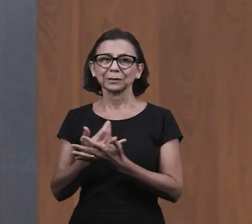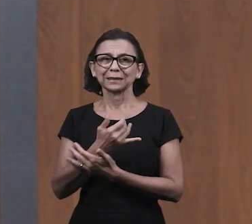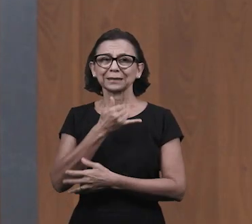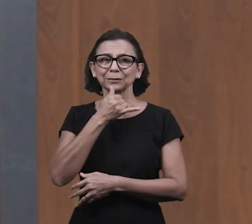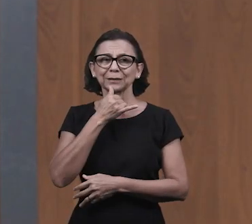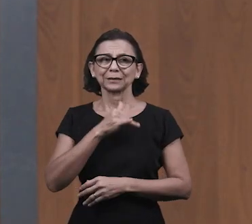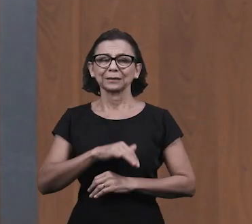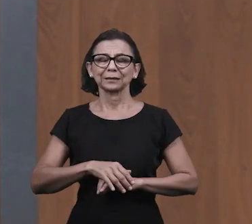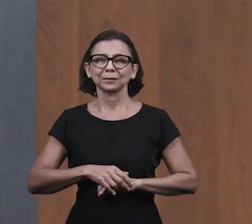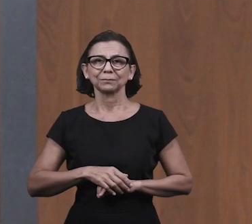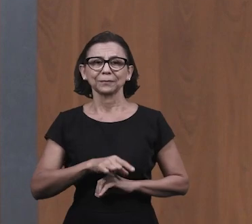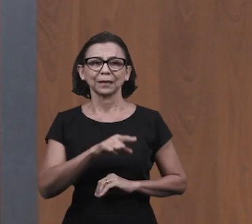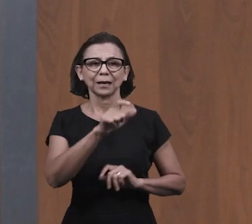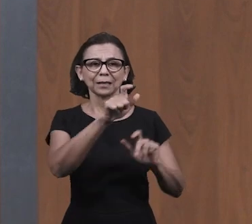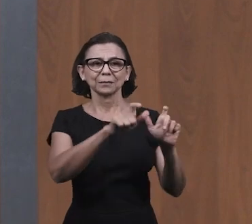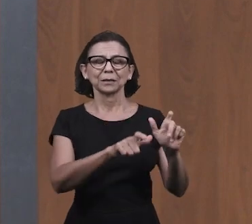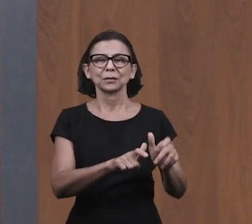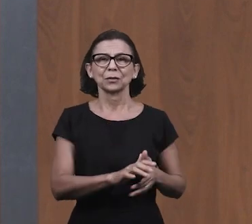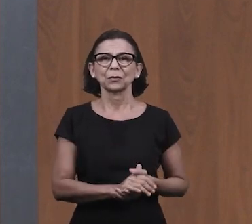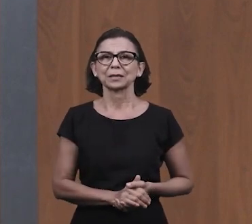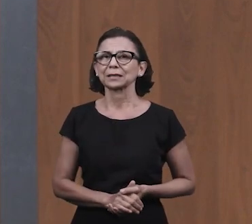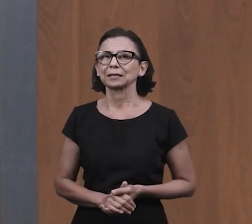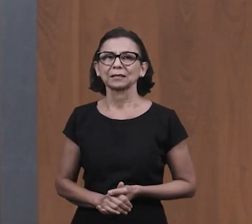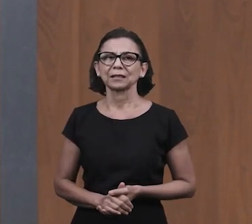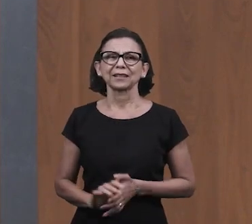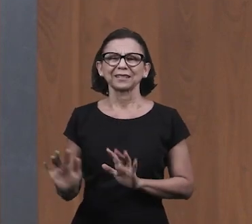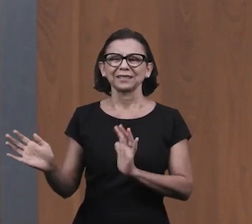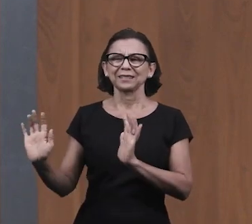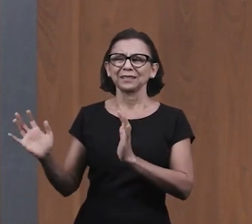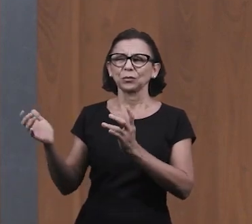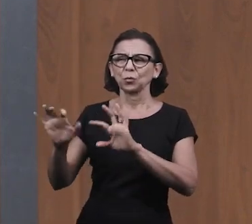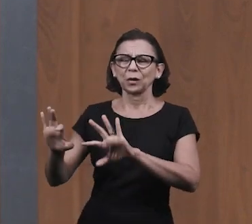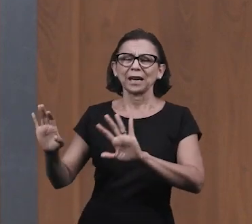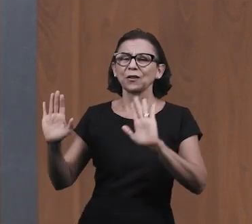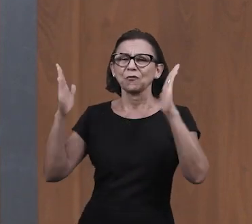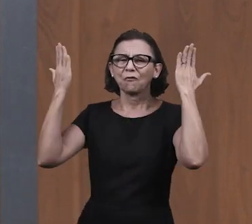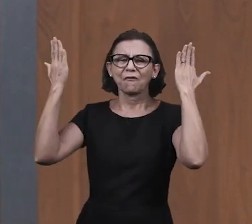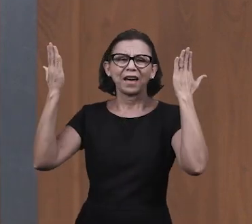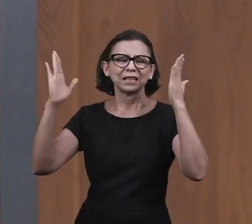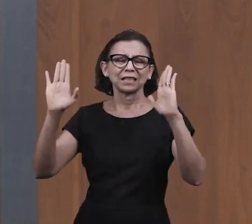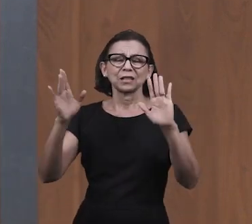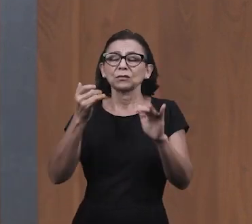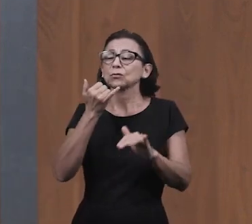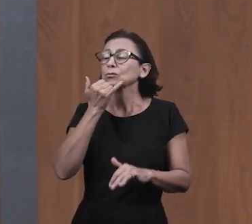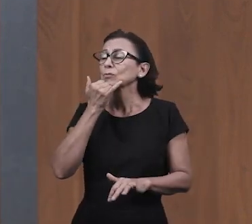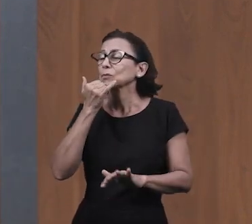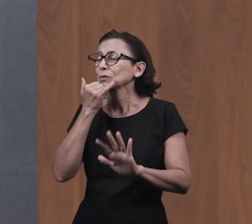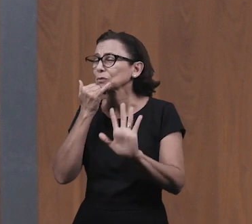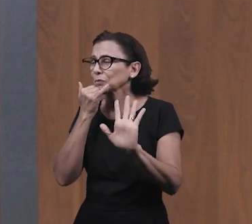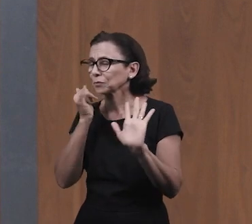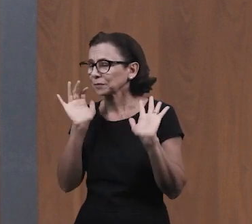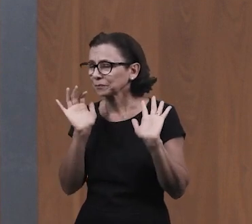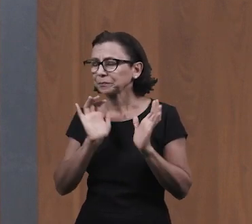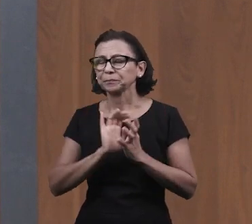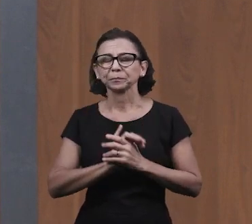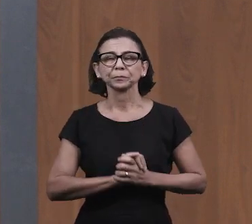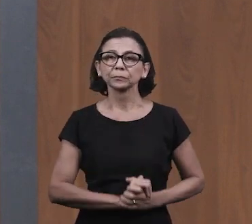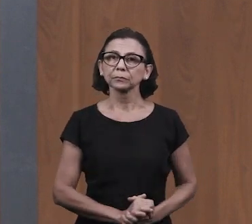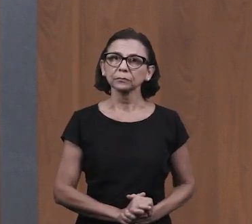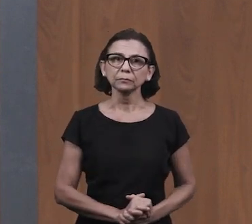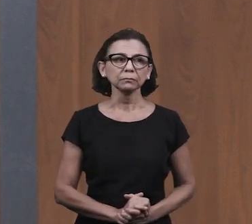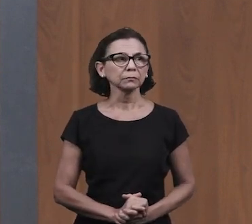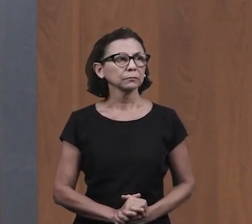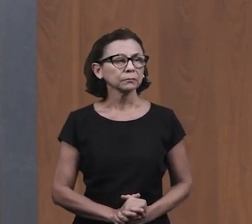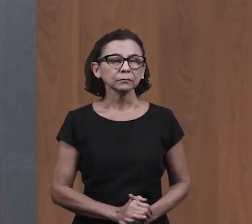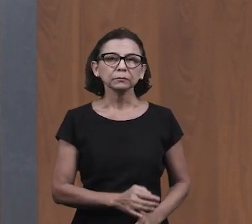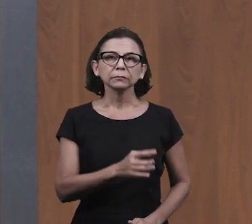chose de triste s'est passé. Les invités, ils n'ont pas accepté l'invitation. Ils ont commencé à